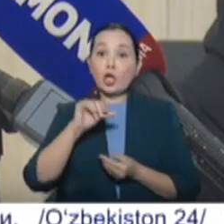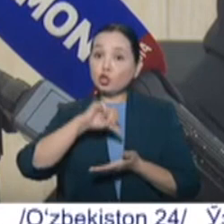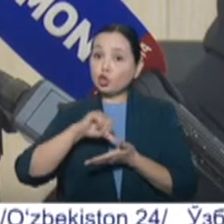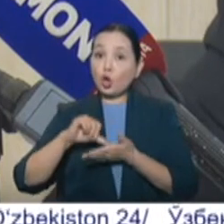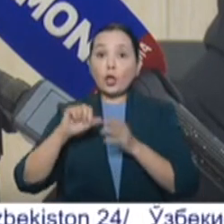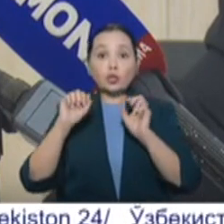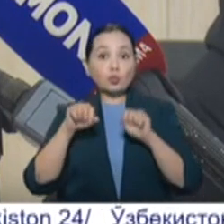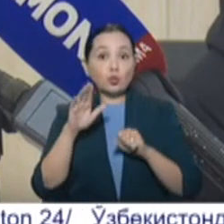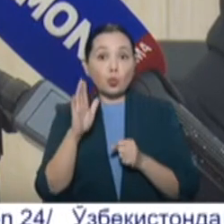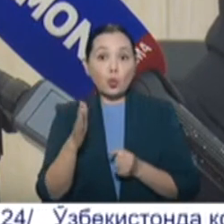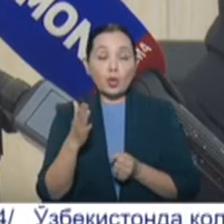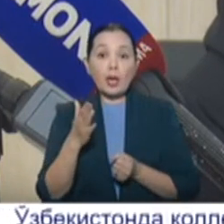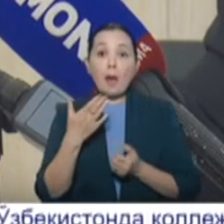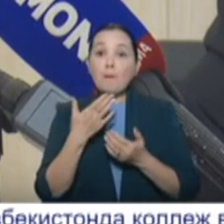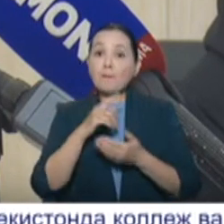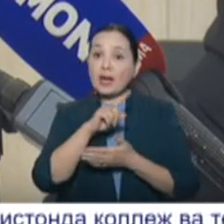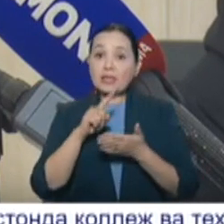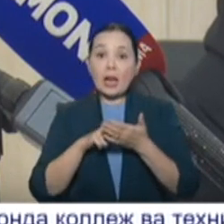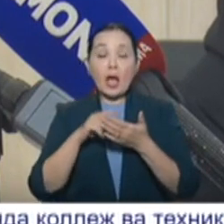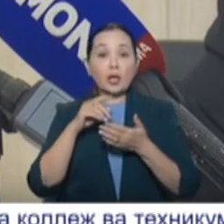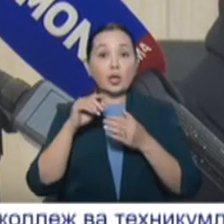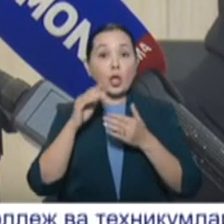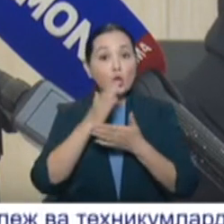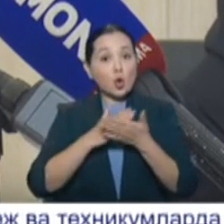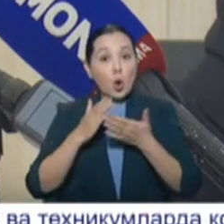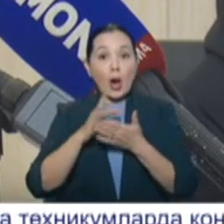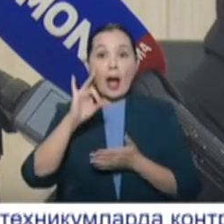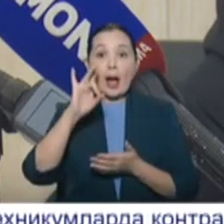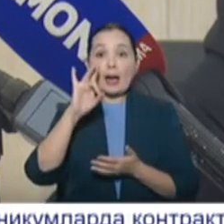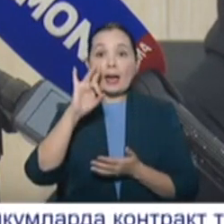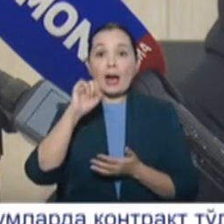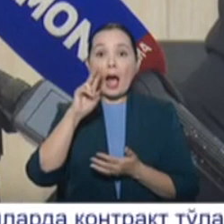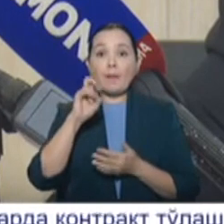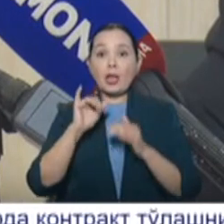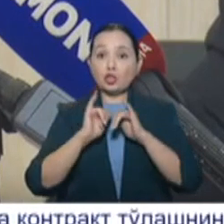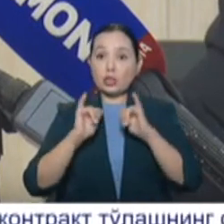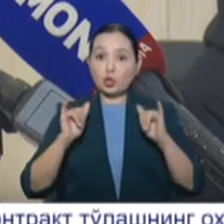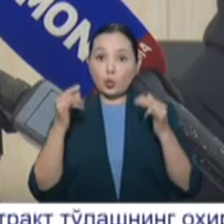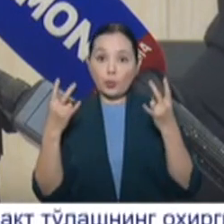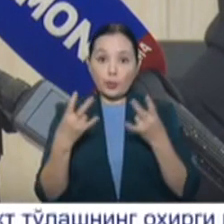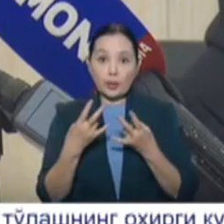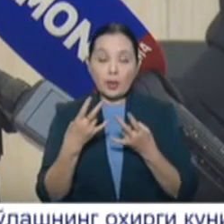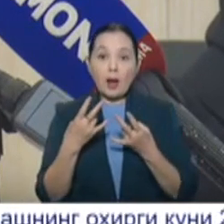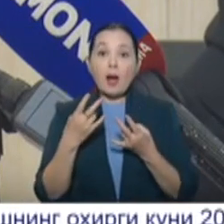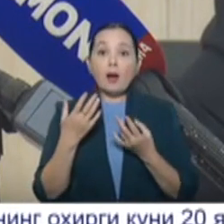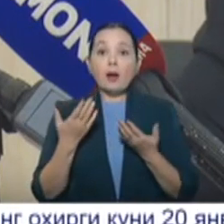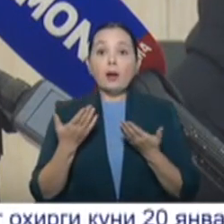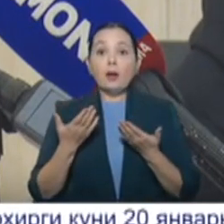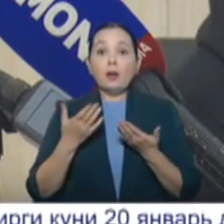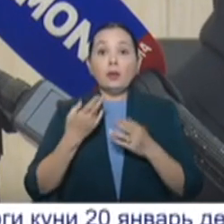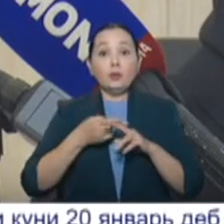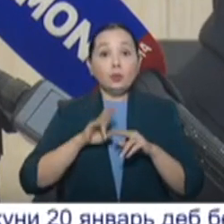mumkin bo'lgan masalalarni yo'q qilib, sohani raqamlashtirish darajasini kengaytirish. Endi